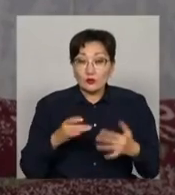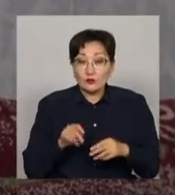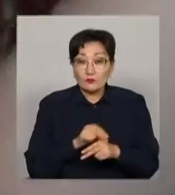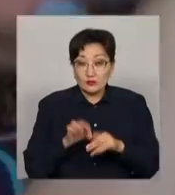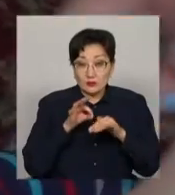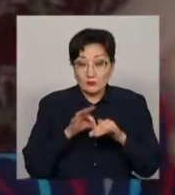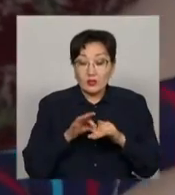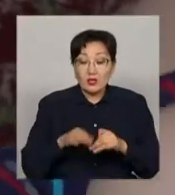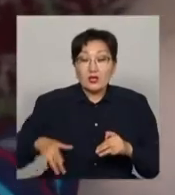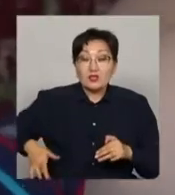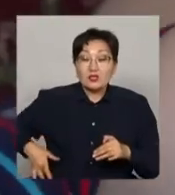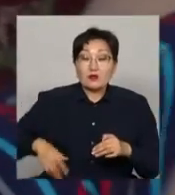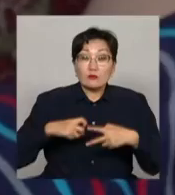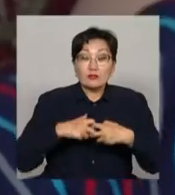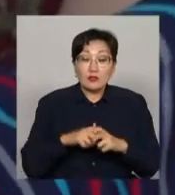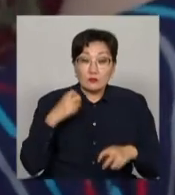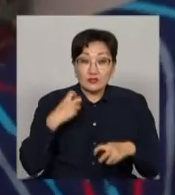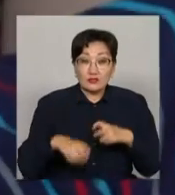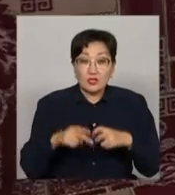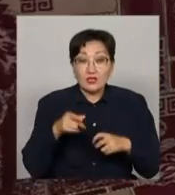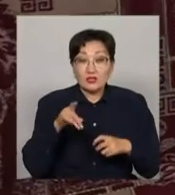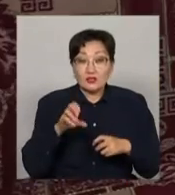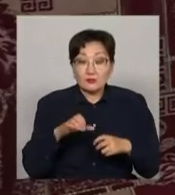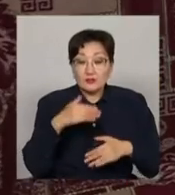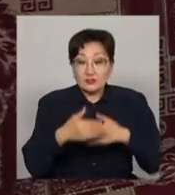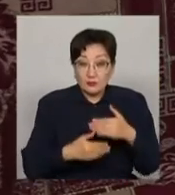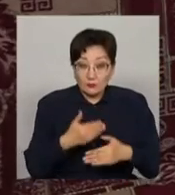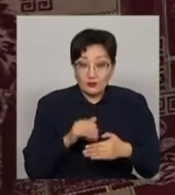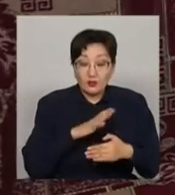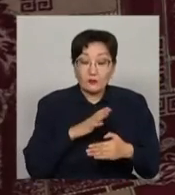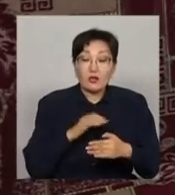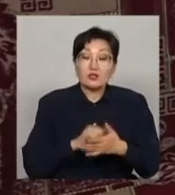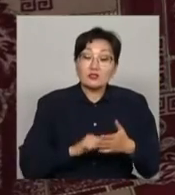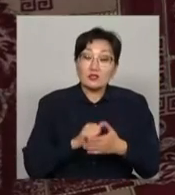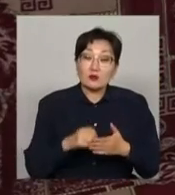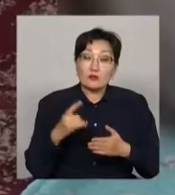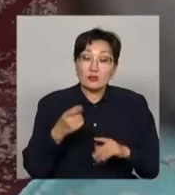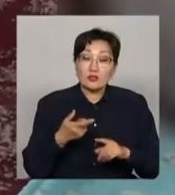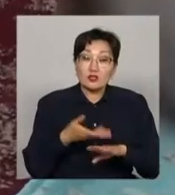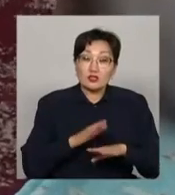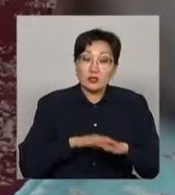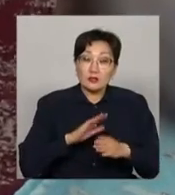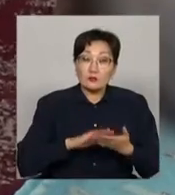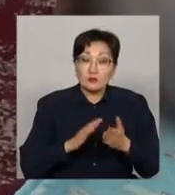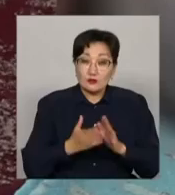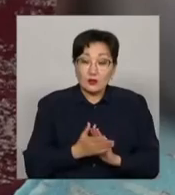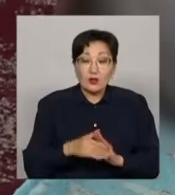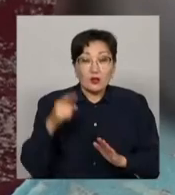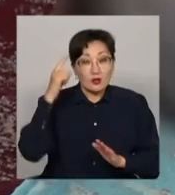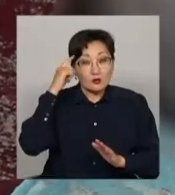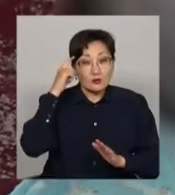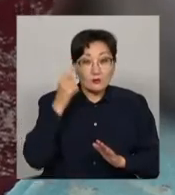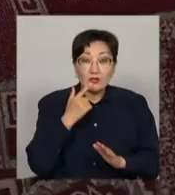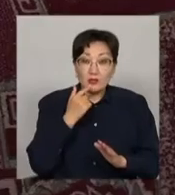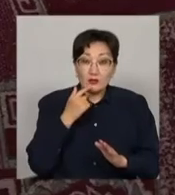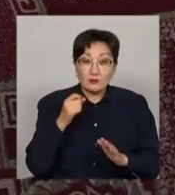Анасының айтуынша жамбас сүйегі сынған шақалаққа гипс салып тастаған. Салдарынан баланың жағдайы күрт нашарлап, басына қан құйылған, көру қабілеті